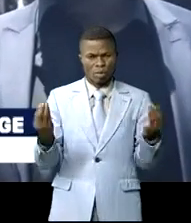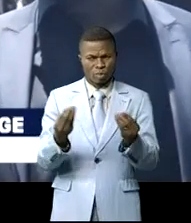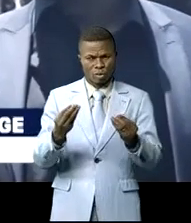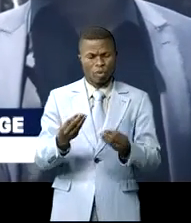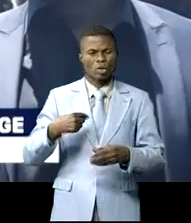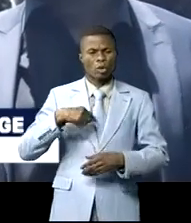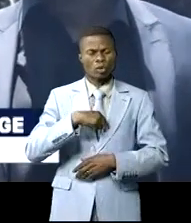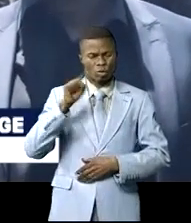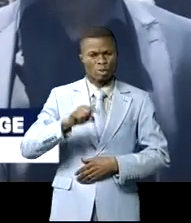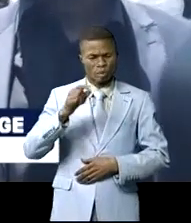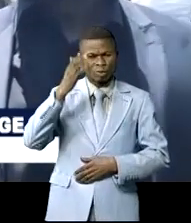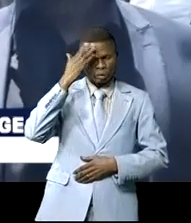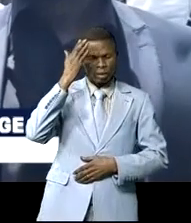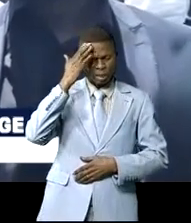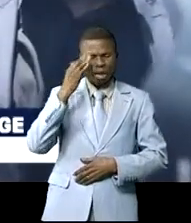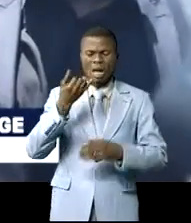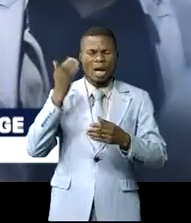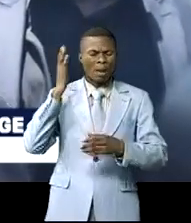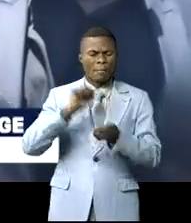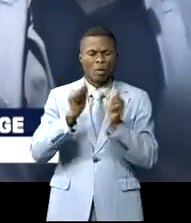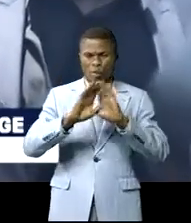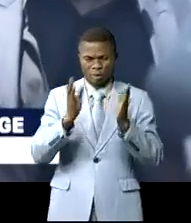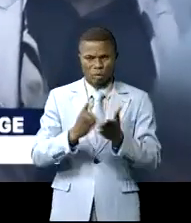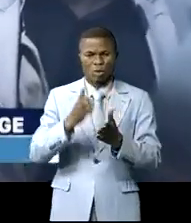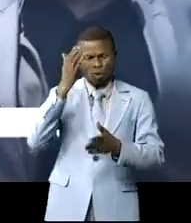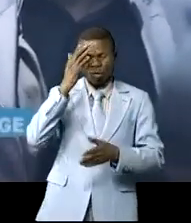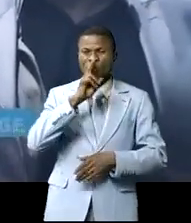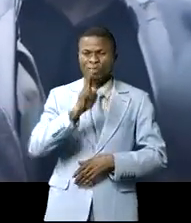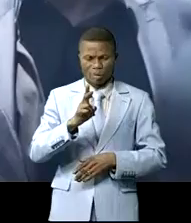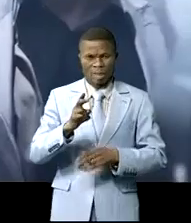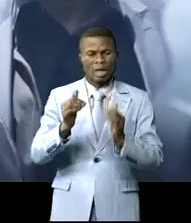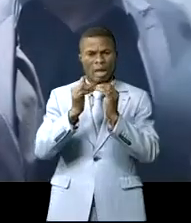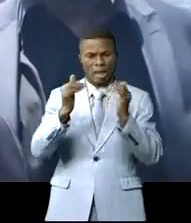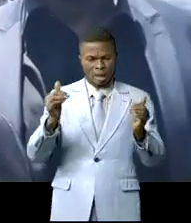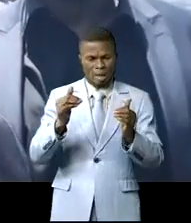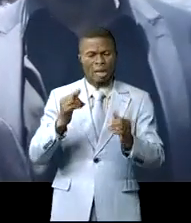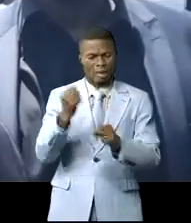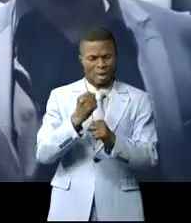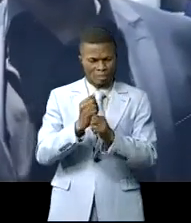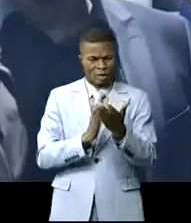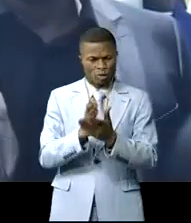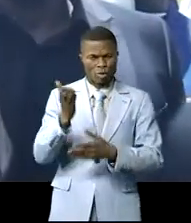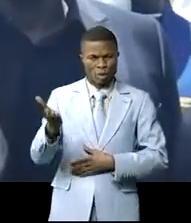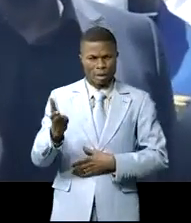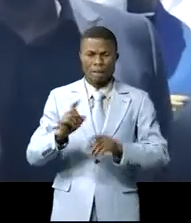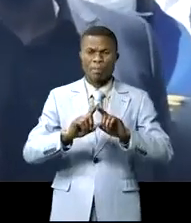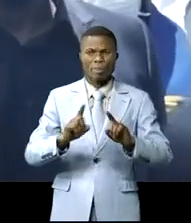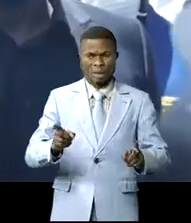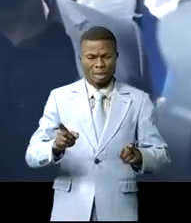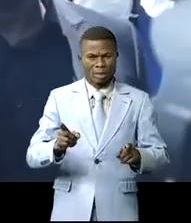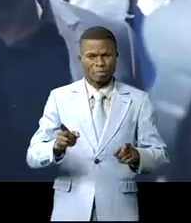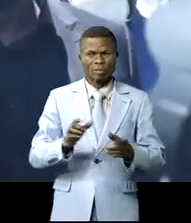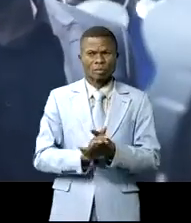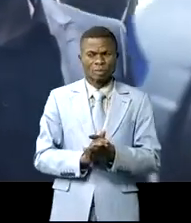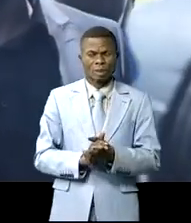nous puissions avoir le plus d'informations et nous rassurer que nous maintenons le cap dans les opérations que nous menons ici. Mais sinon, c'est